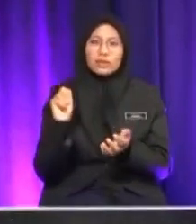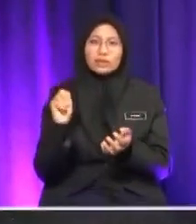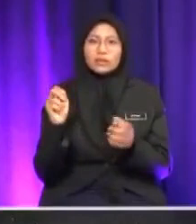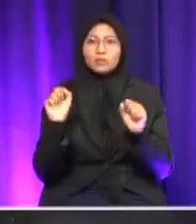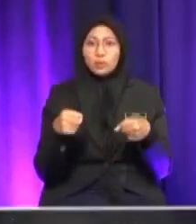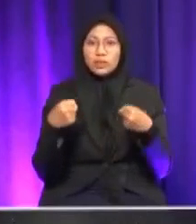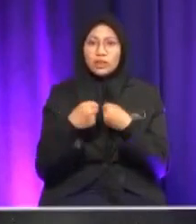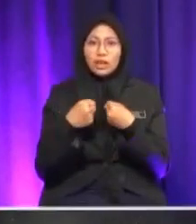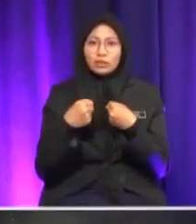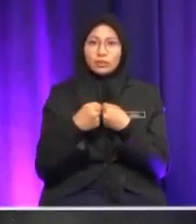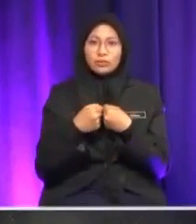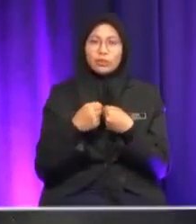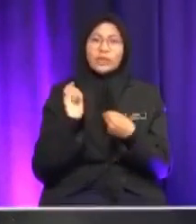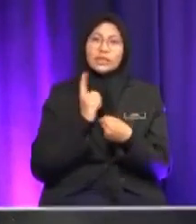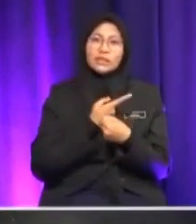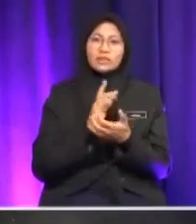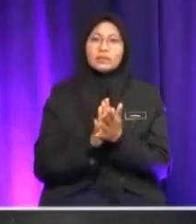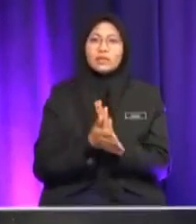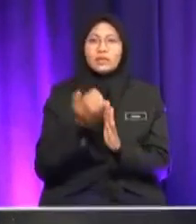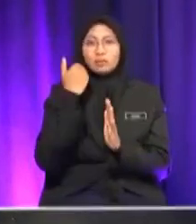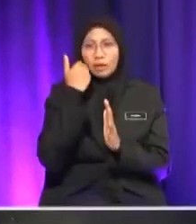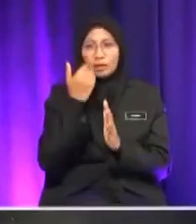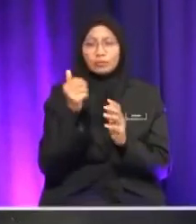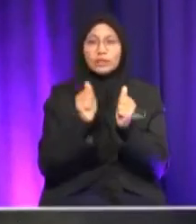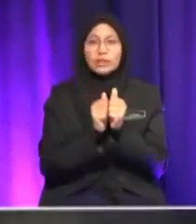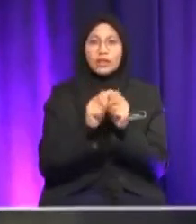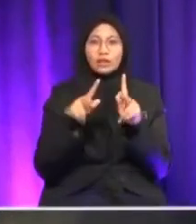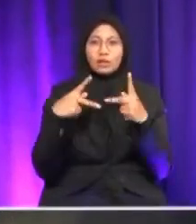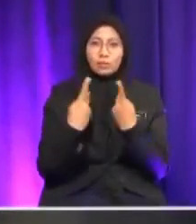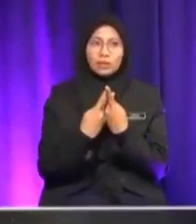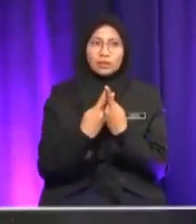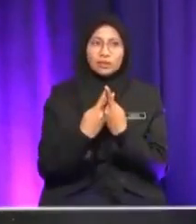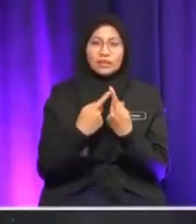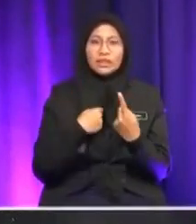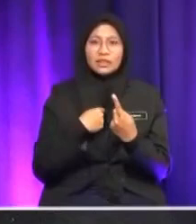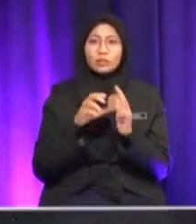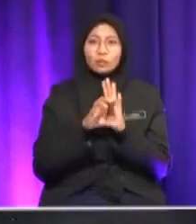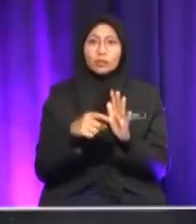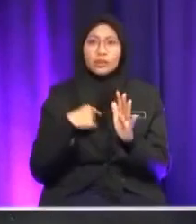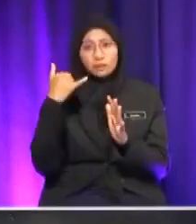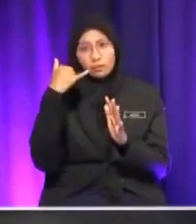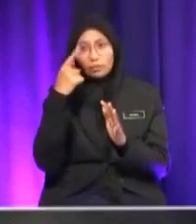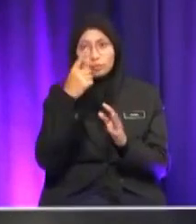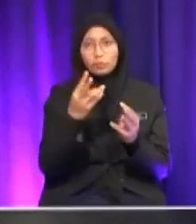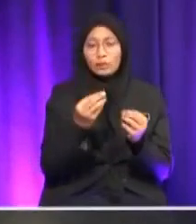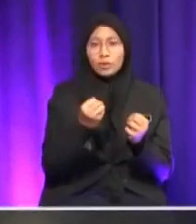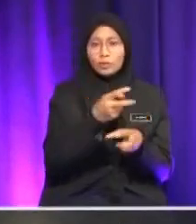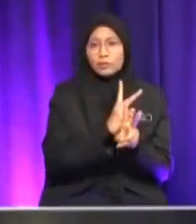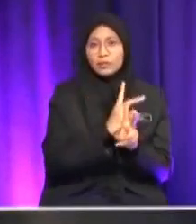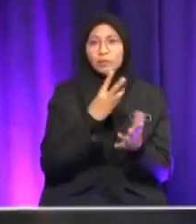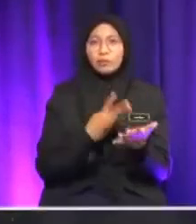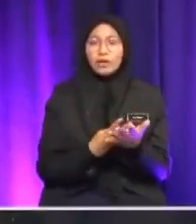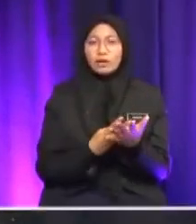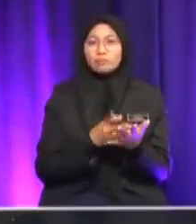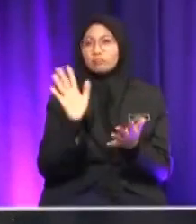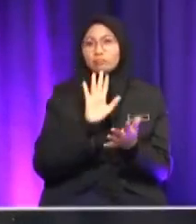keluarga kita takut untuk bercakap dengan kita. Mereka rasa kalau kita call mereka, mereka beranggapan kita call untuk dapatkan duit.